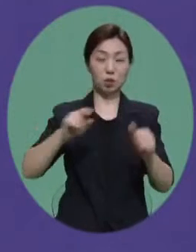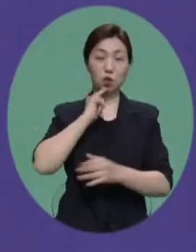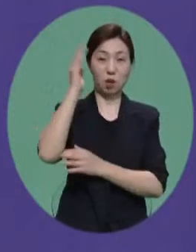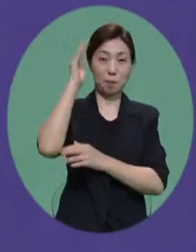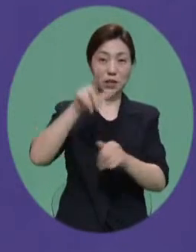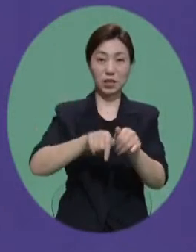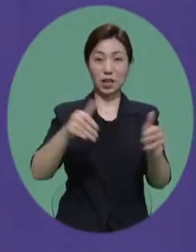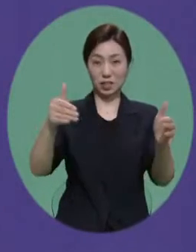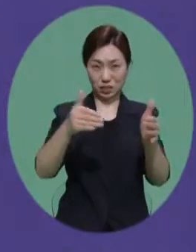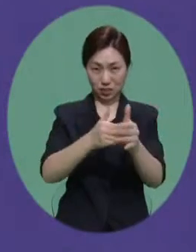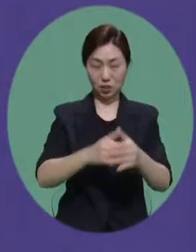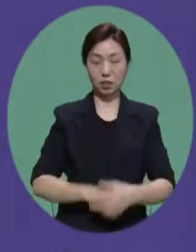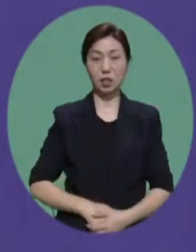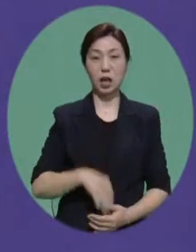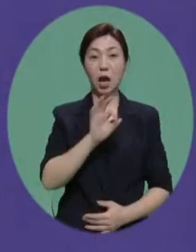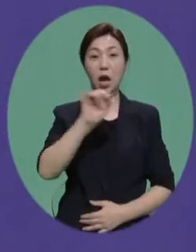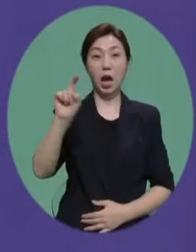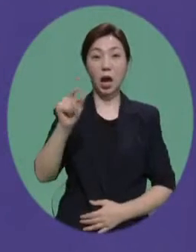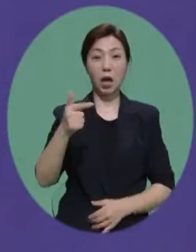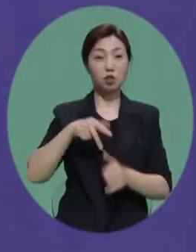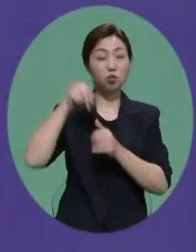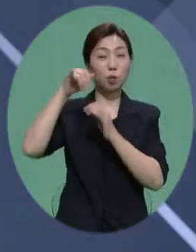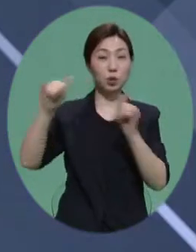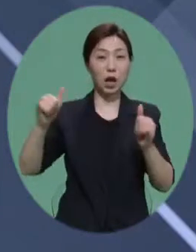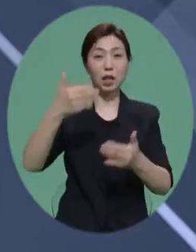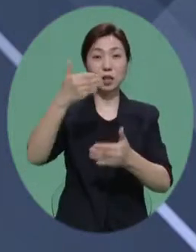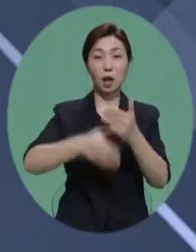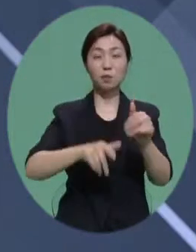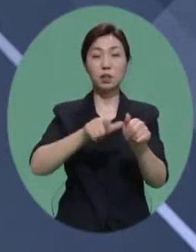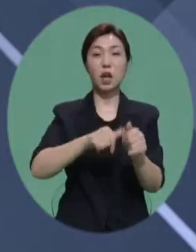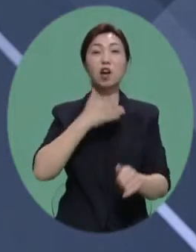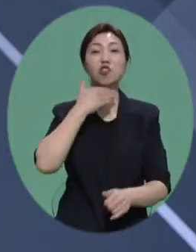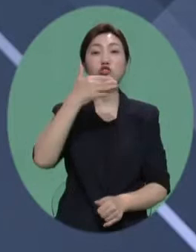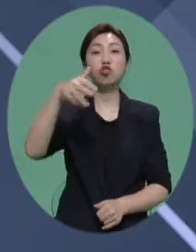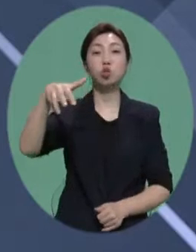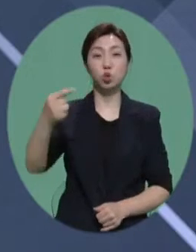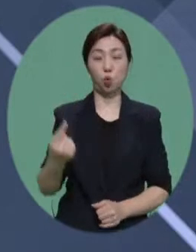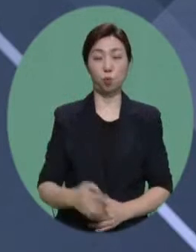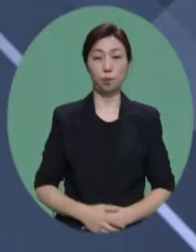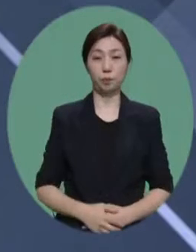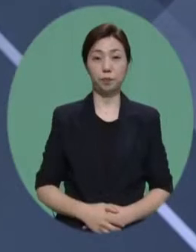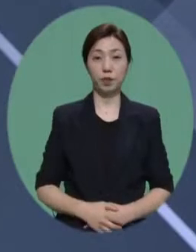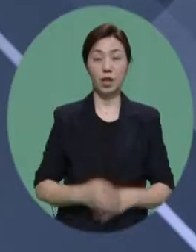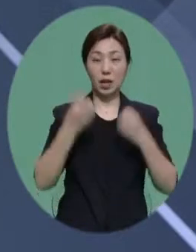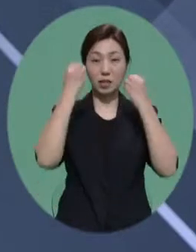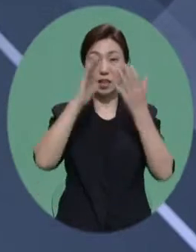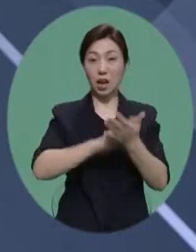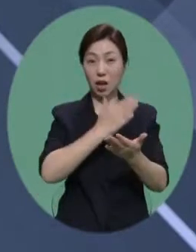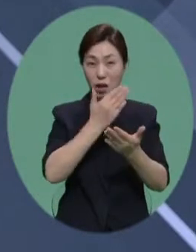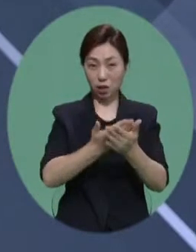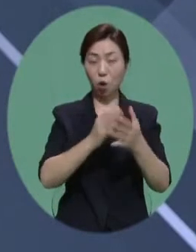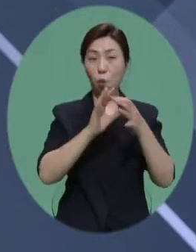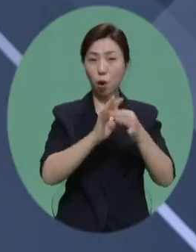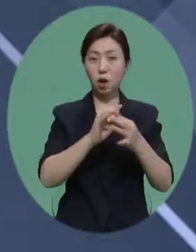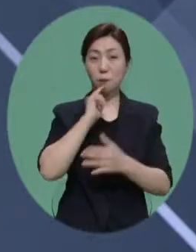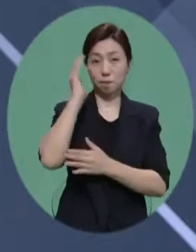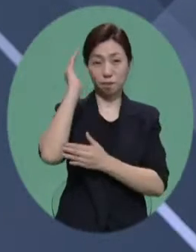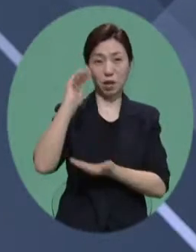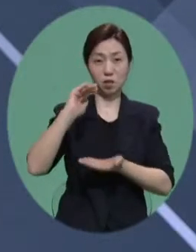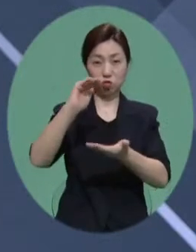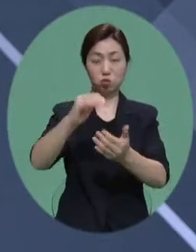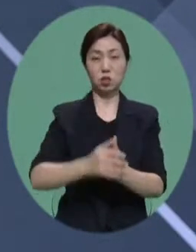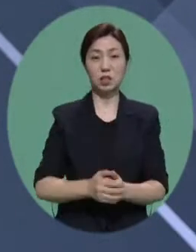안철수 후추 업 아라시가 남아있습니다 예 아까 저 말씀하셨던 혁신 관련해서 말씀 드리게 되는데요 사실은